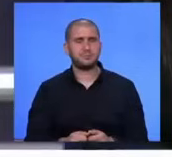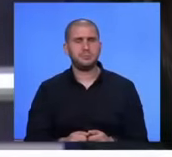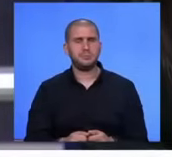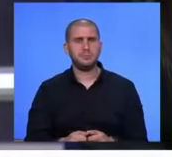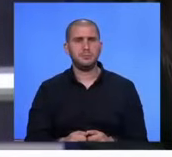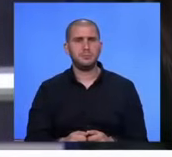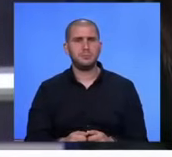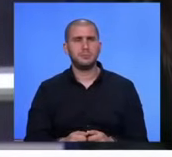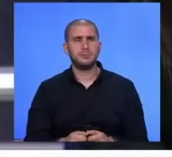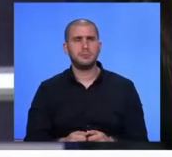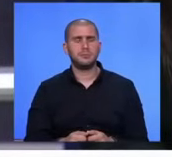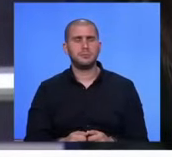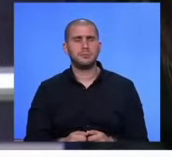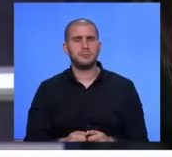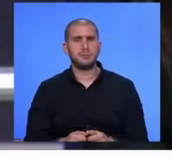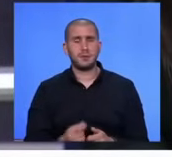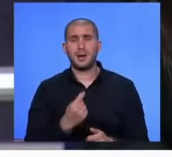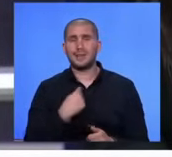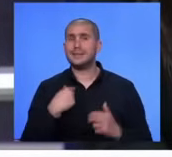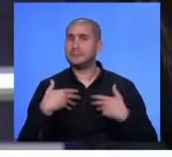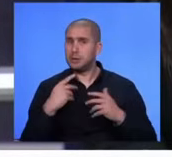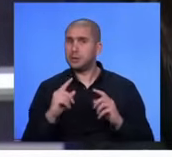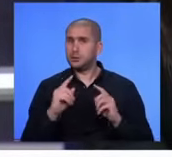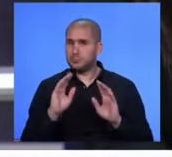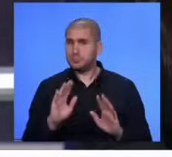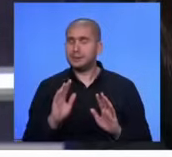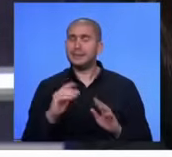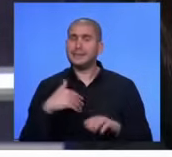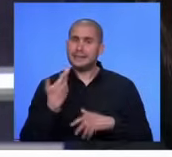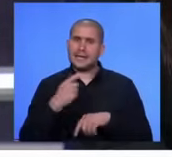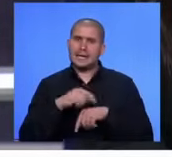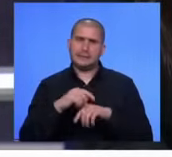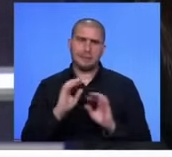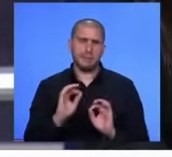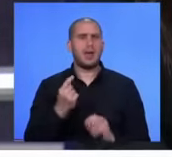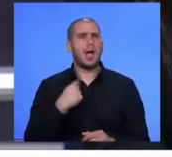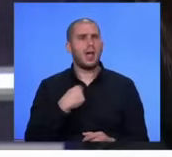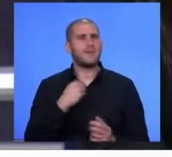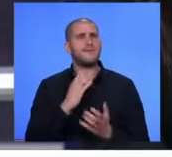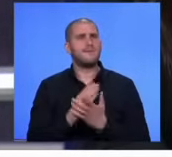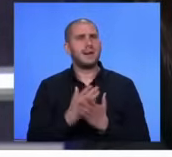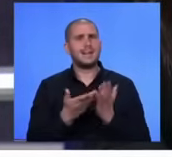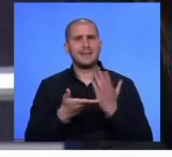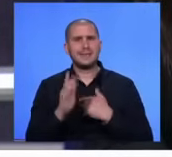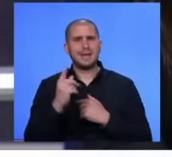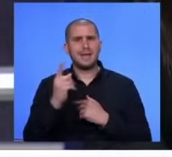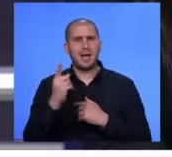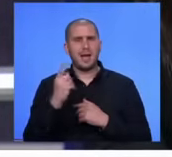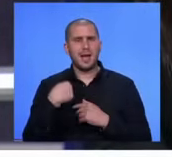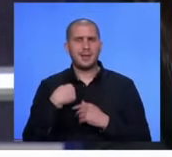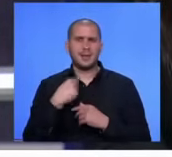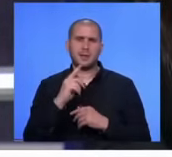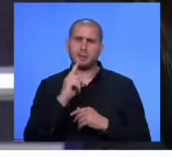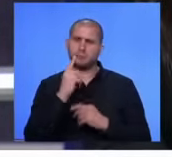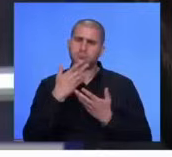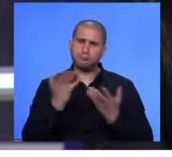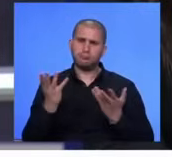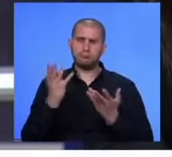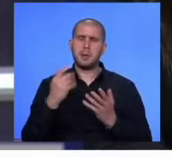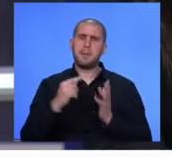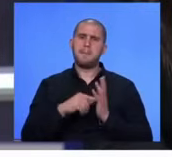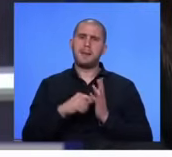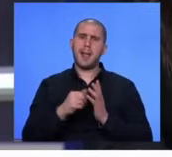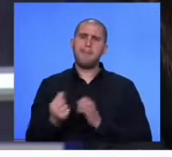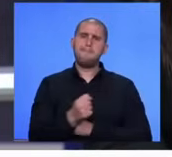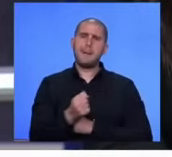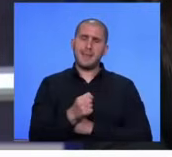את המשפט שלה. אני שמחה שזה כך, הגיע הזמן. אני יצאתי מהאנונימיות שלי בגלל המחדלים,